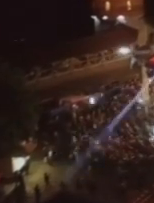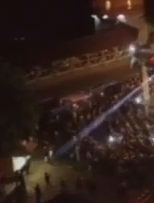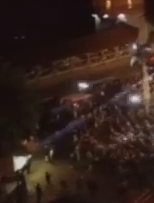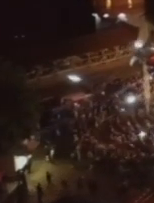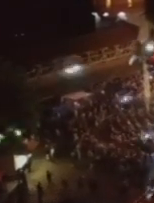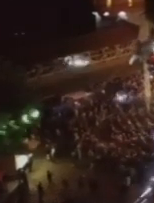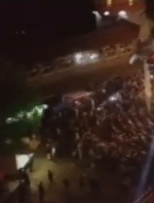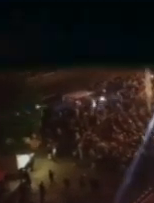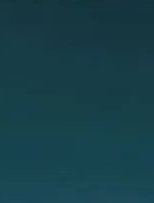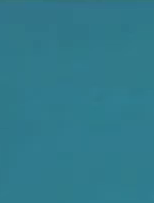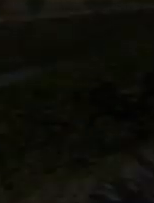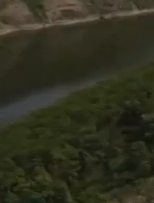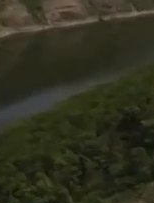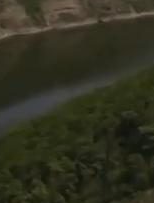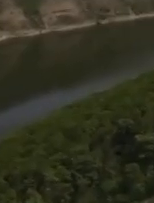Дякую.